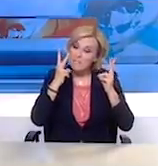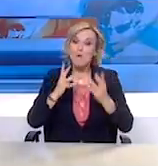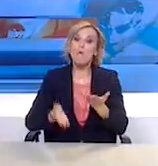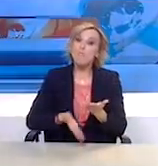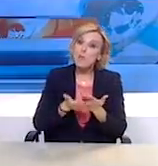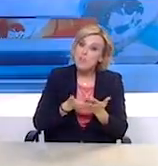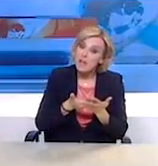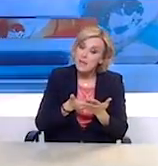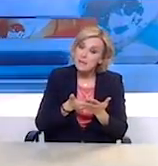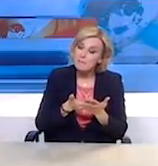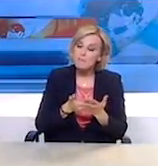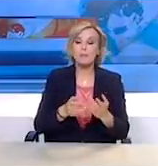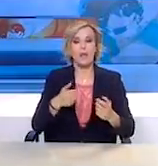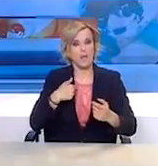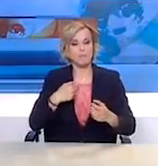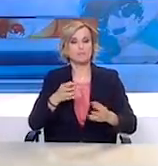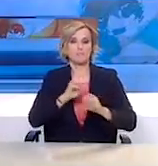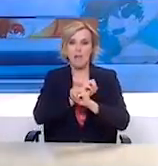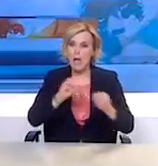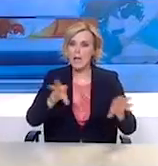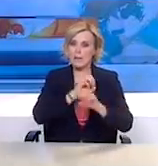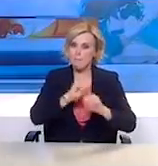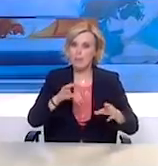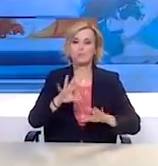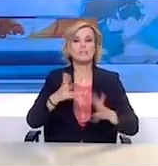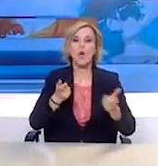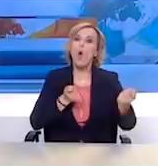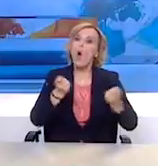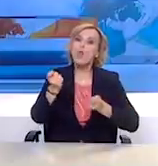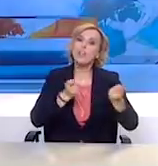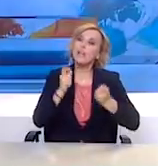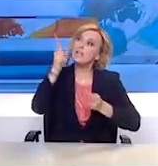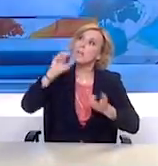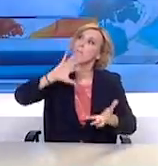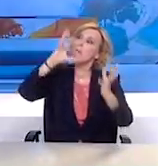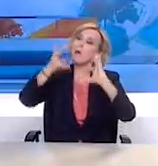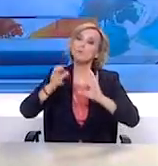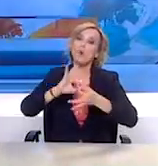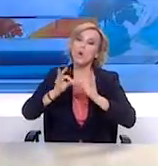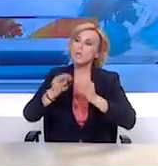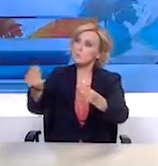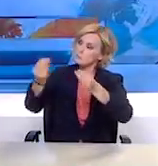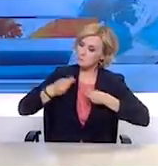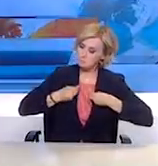χθες. Η Επιτροπή ενημερώθηκε αναλυτικά για τις πρόσφατες οδηγίες του Παγκόσμιου Οργανισμού Υγείας και του Ευρωπαϊκού CDC.